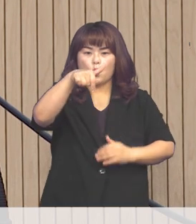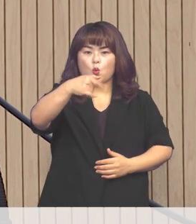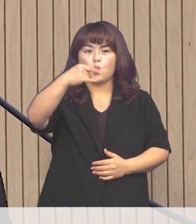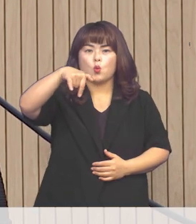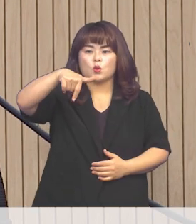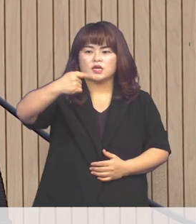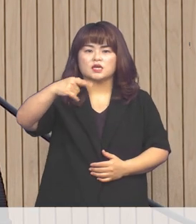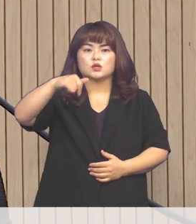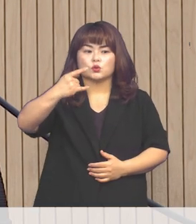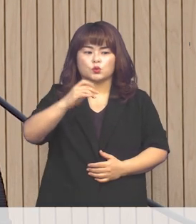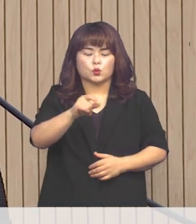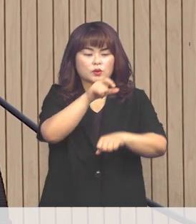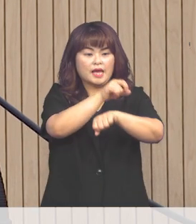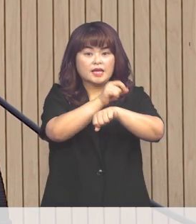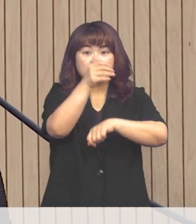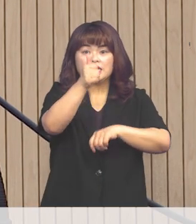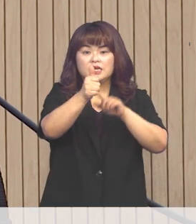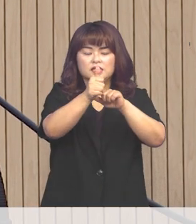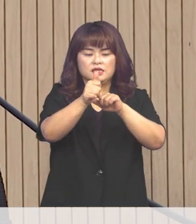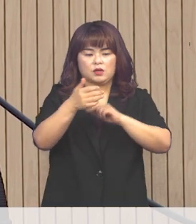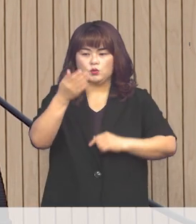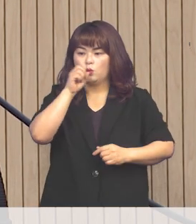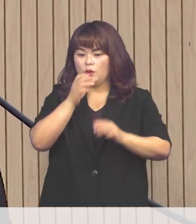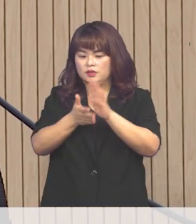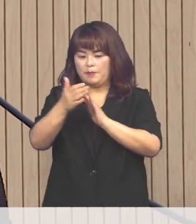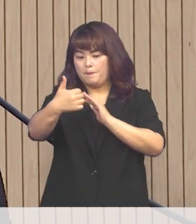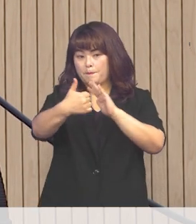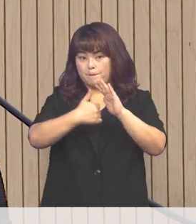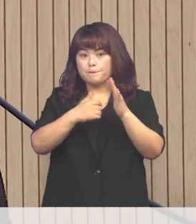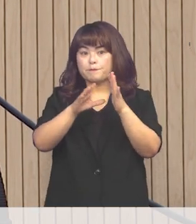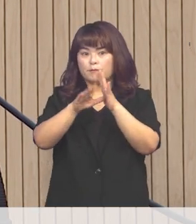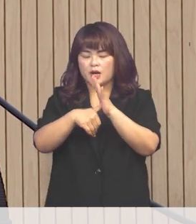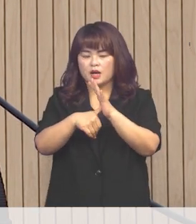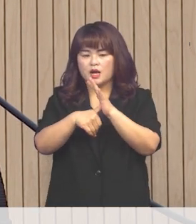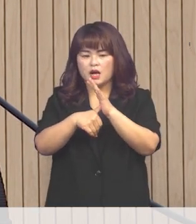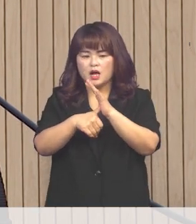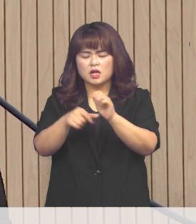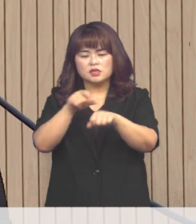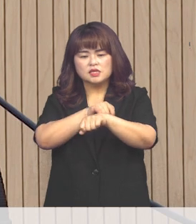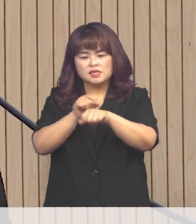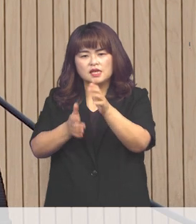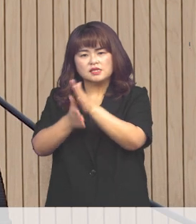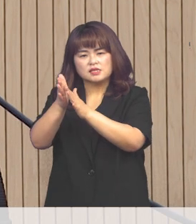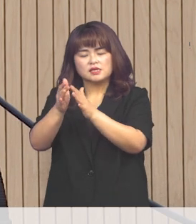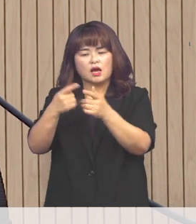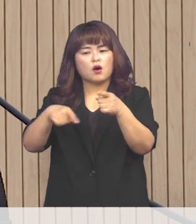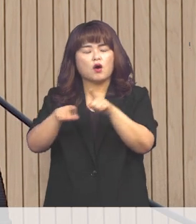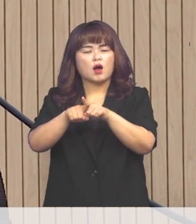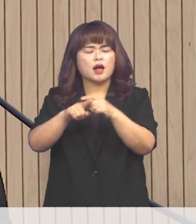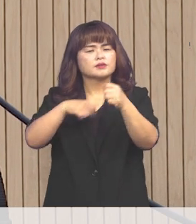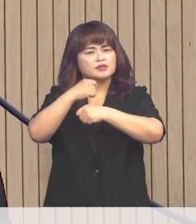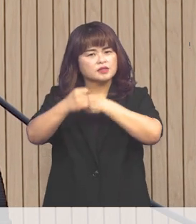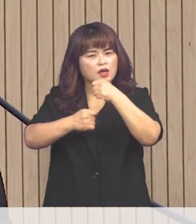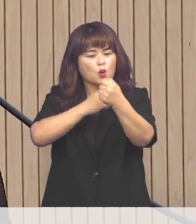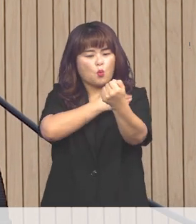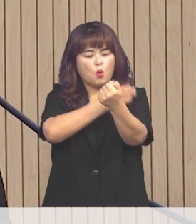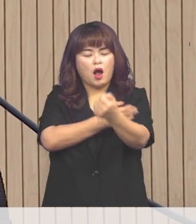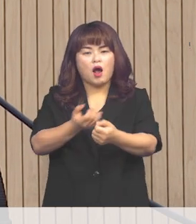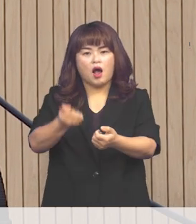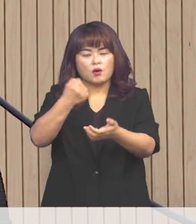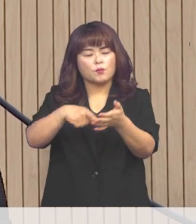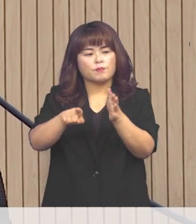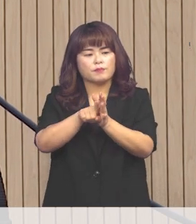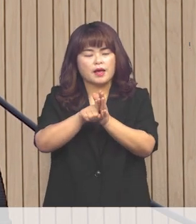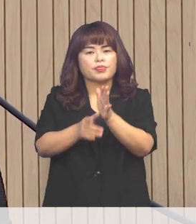해서 현장까지 살피면서 왜 특례시가 보다 자율성을 갖는